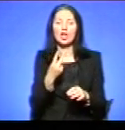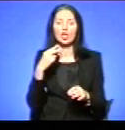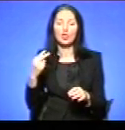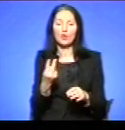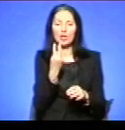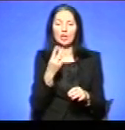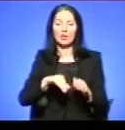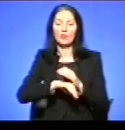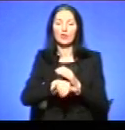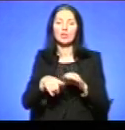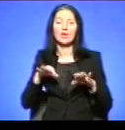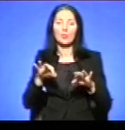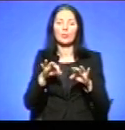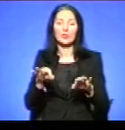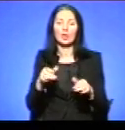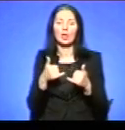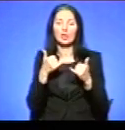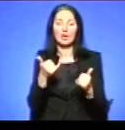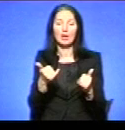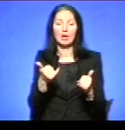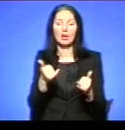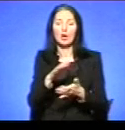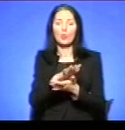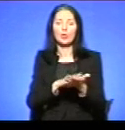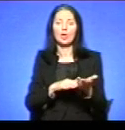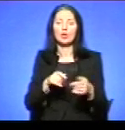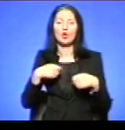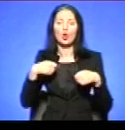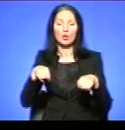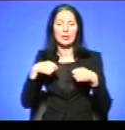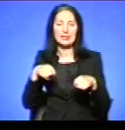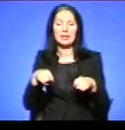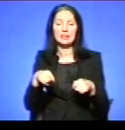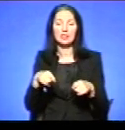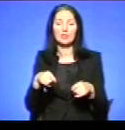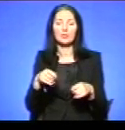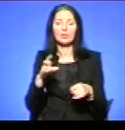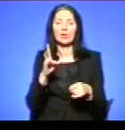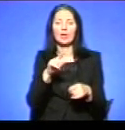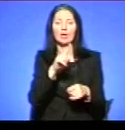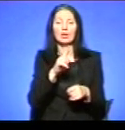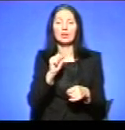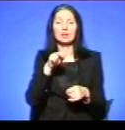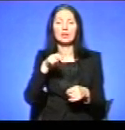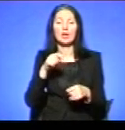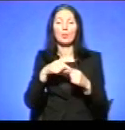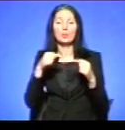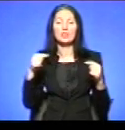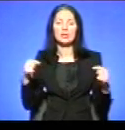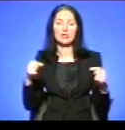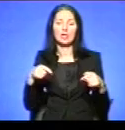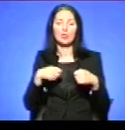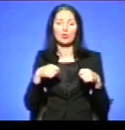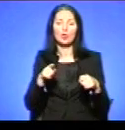викрадення автомобілів задля подальшому реалізації на запчастини або